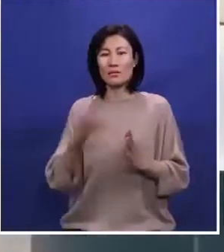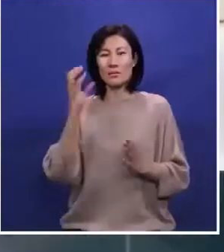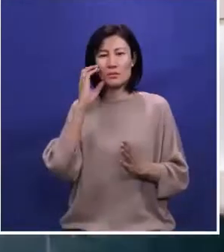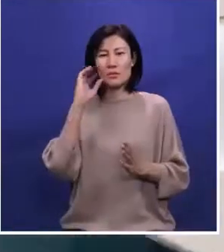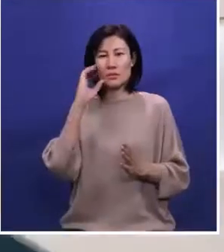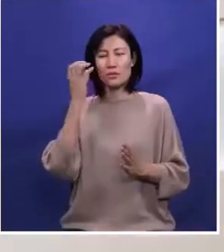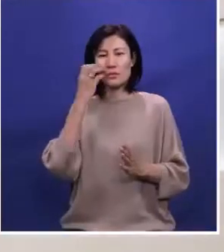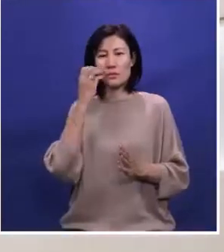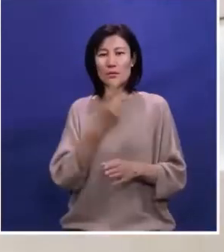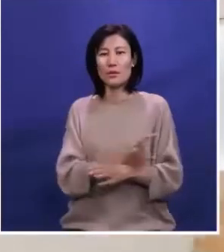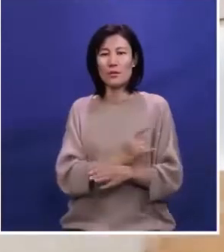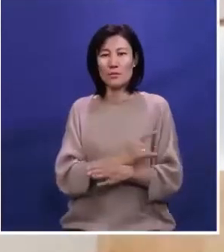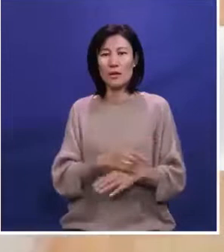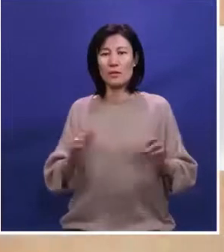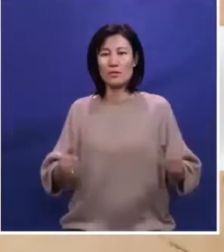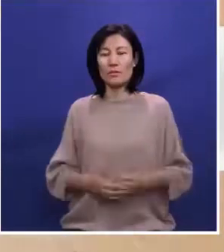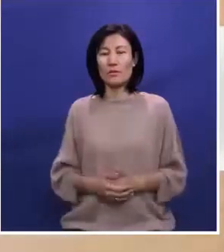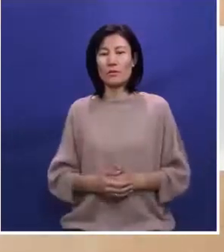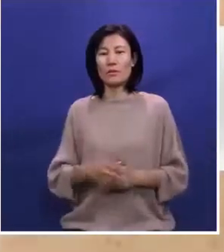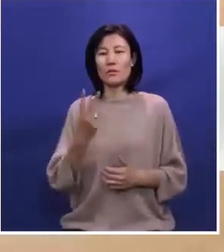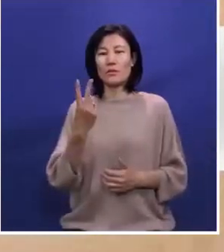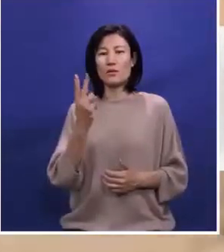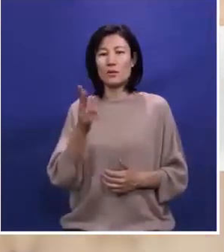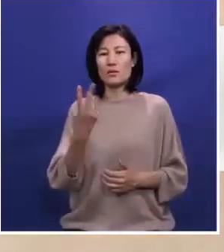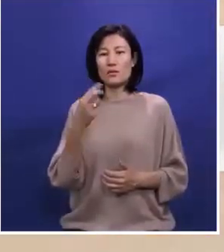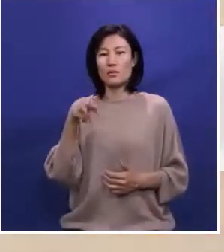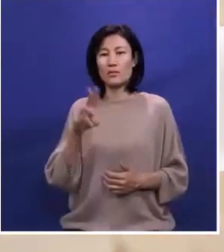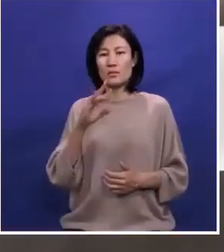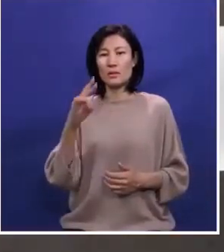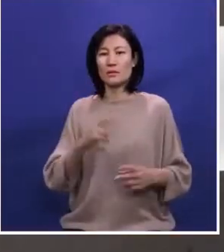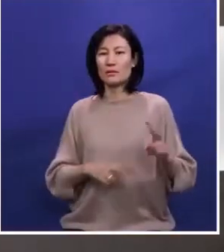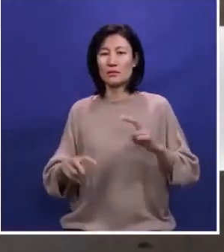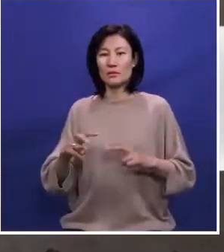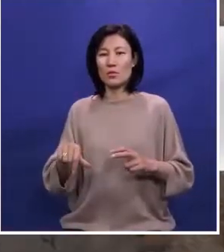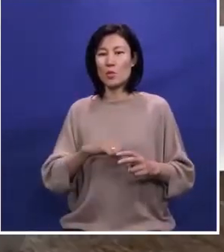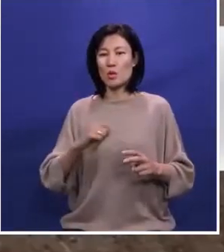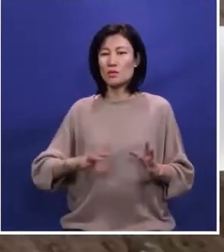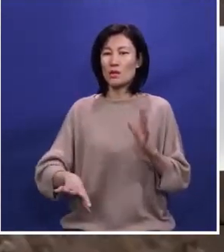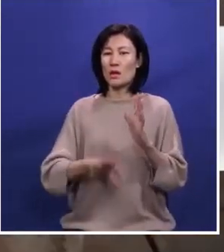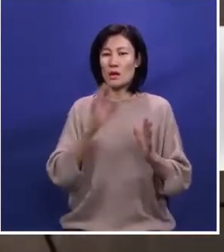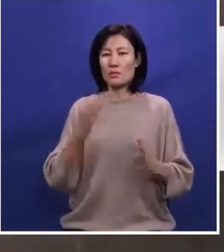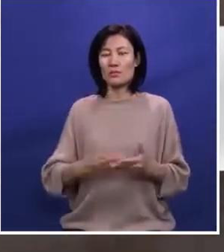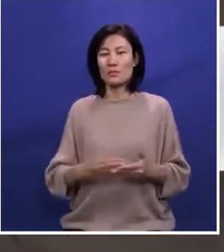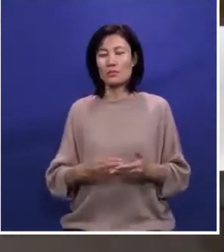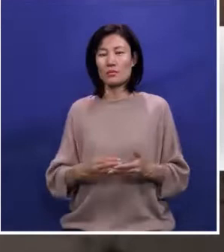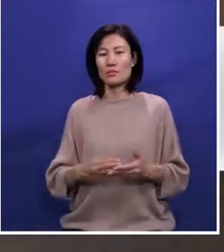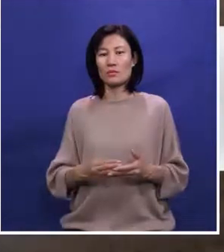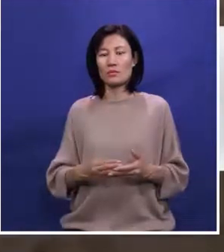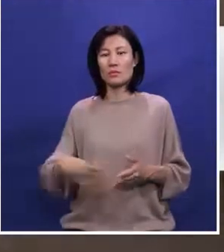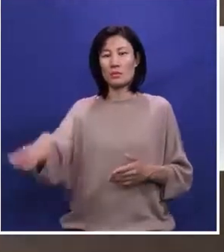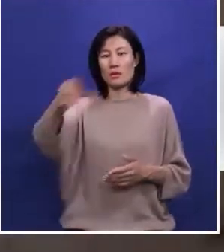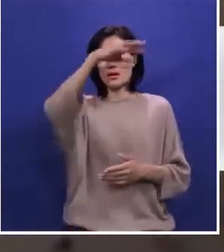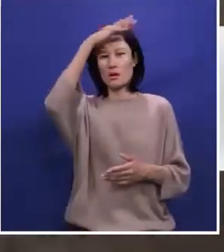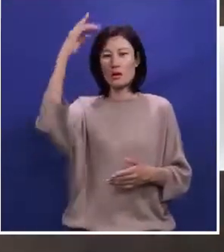Соны көк дария жағасындағы Құмкент деген жерге тастап кетемін. Іздеп тауып ал деп, аспанға ұшып кеткен